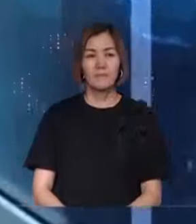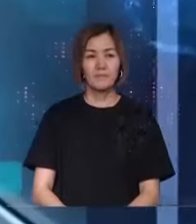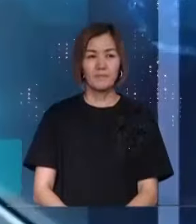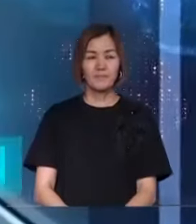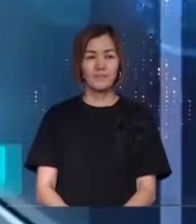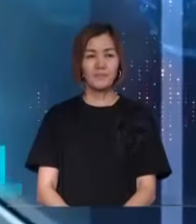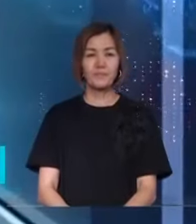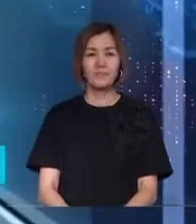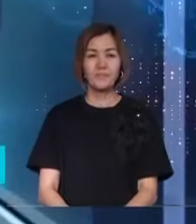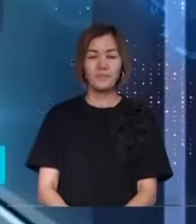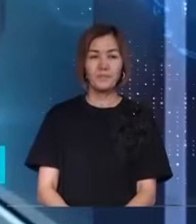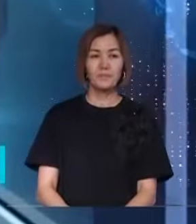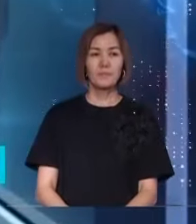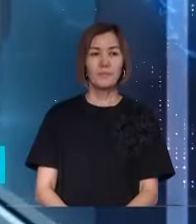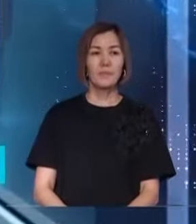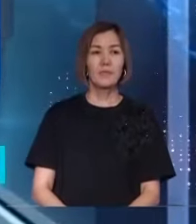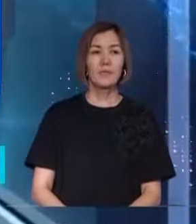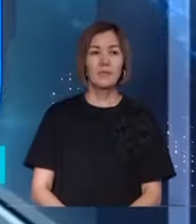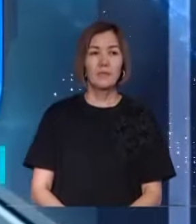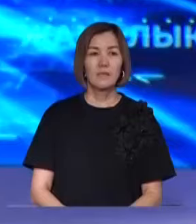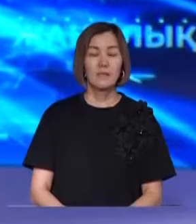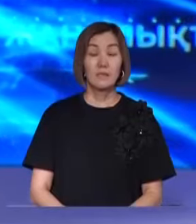Иманәлі, Жетісу арнасы.